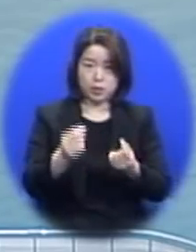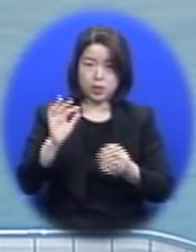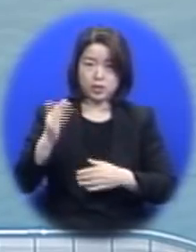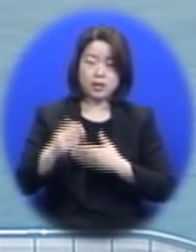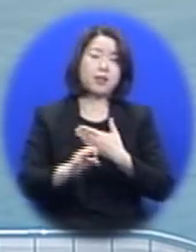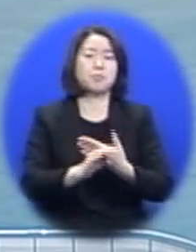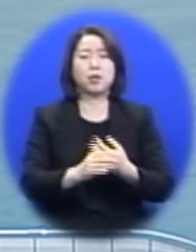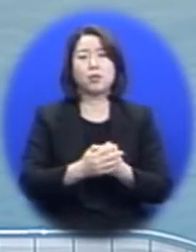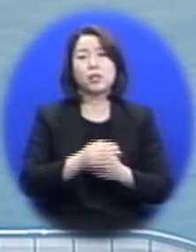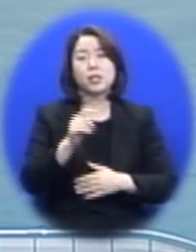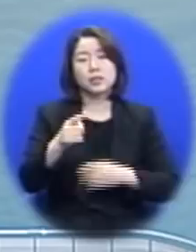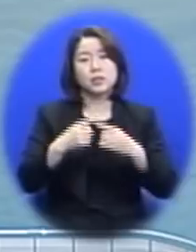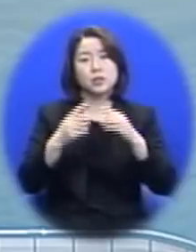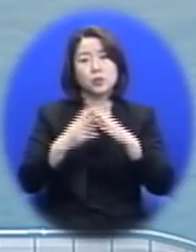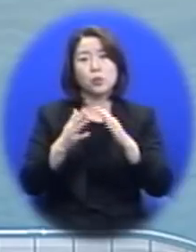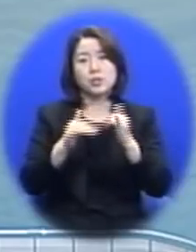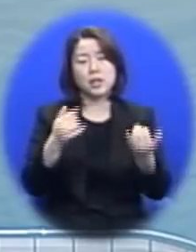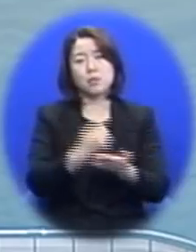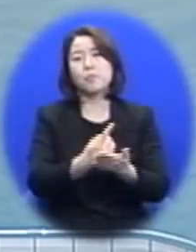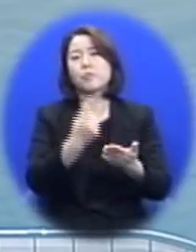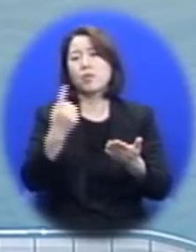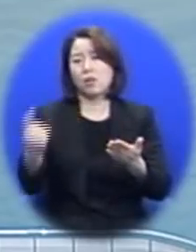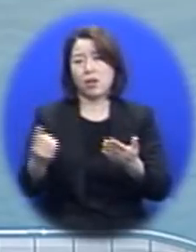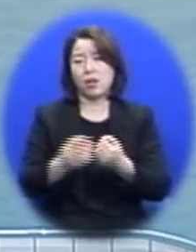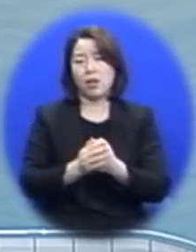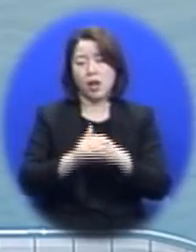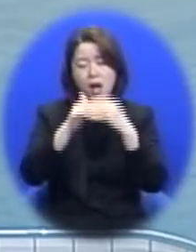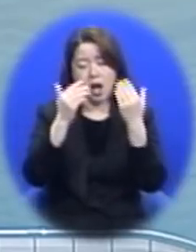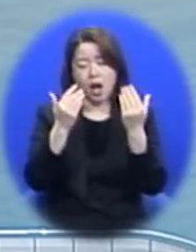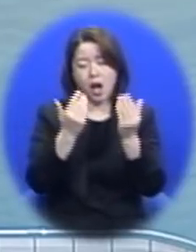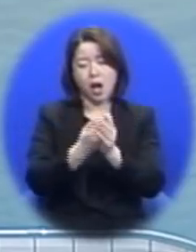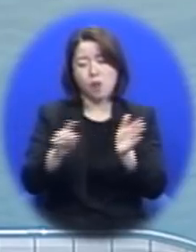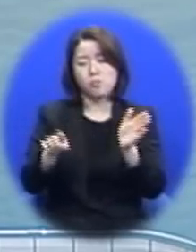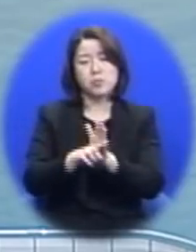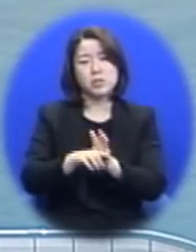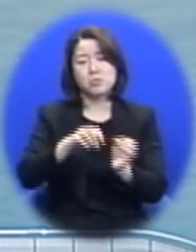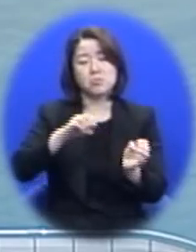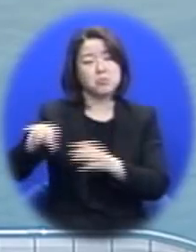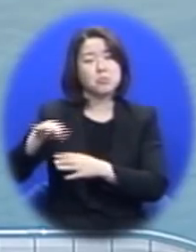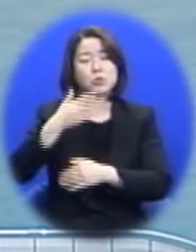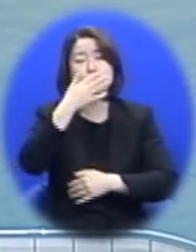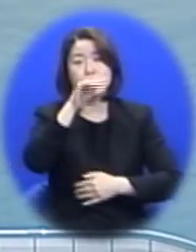그 교인은 교회를 떠나야 되거나 아예 믿음을 잃어버릴 수도 있는 일입니다.